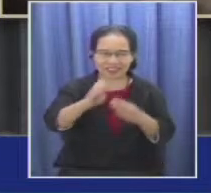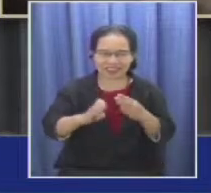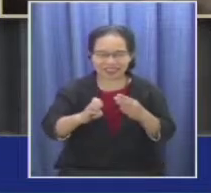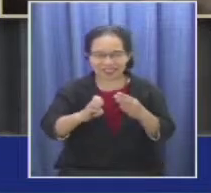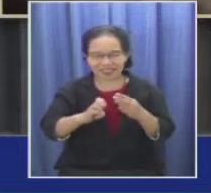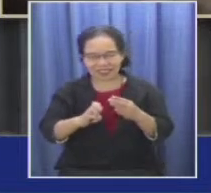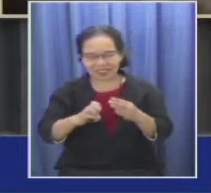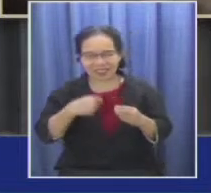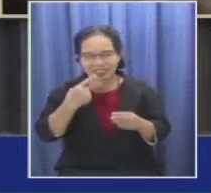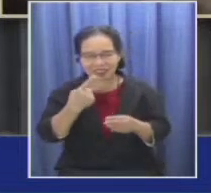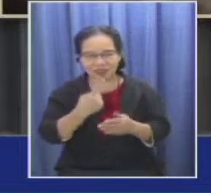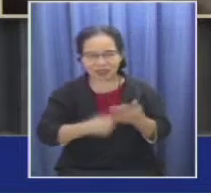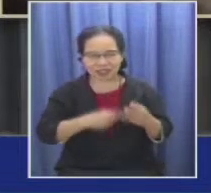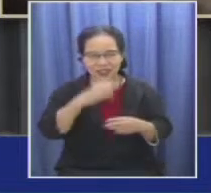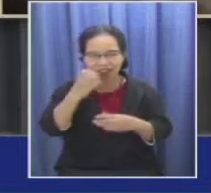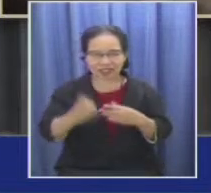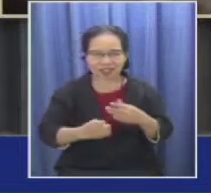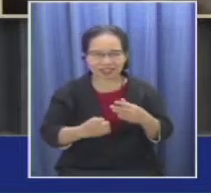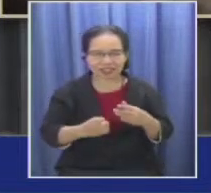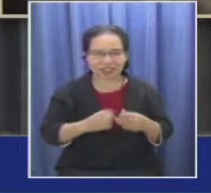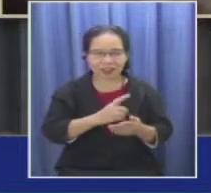Aye onua